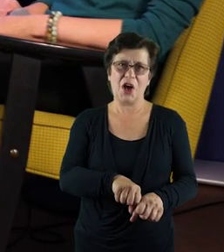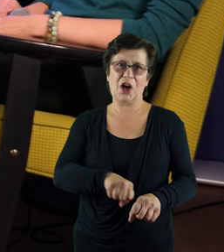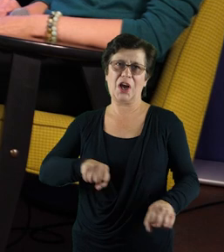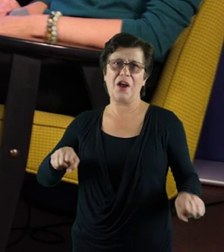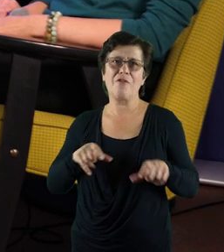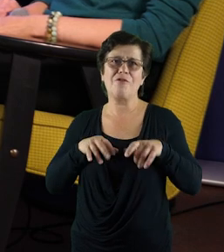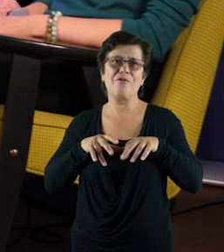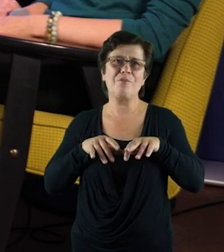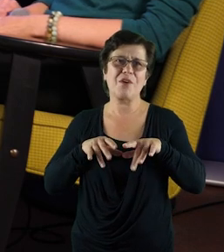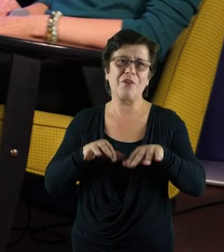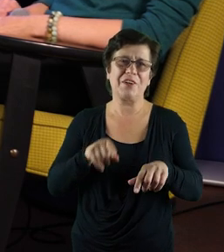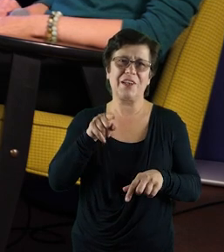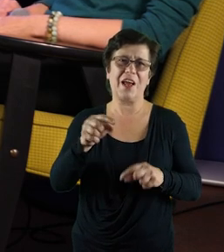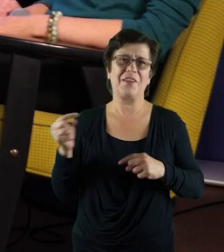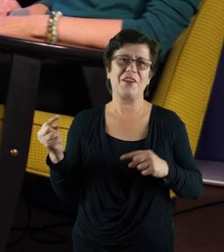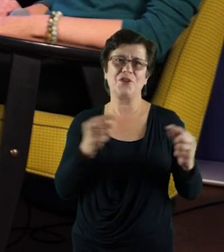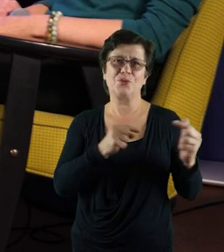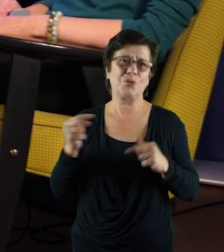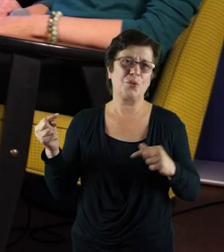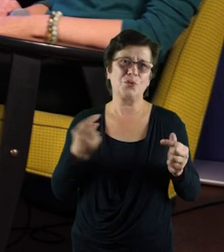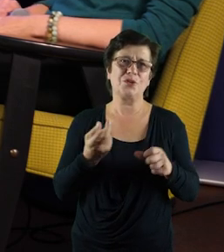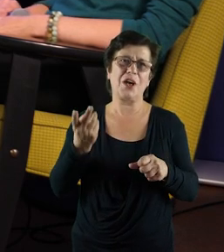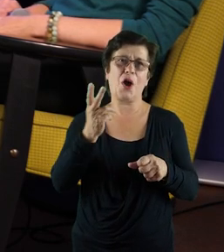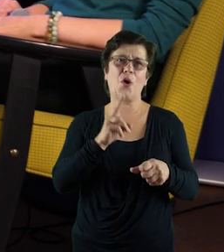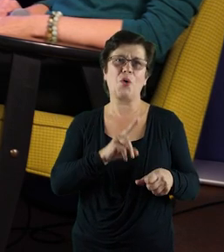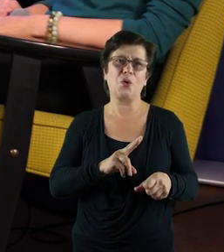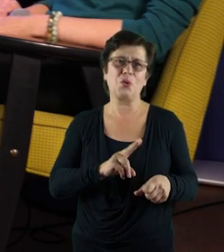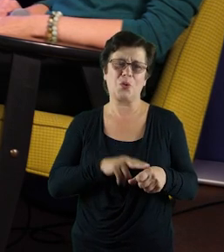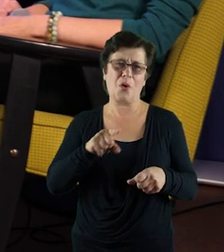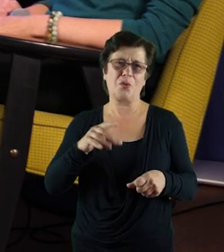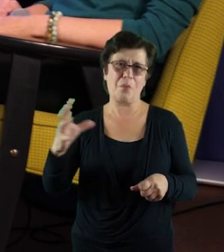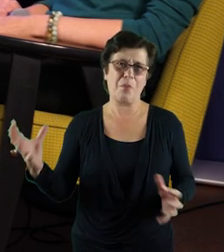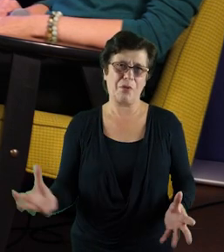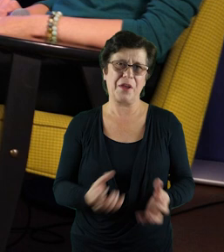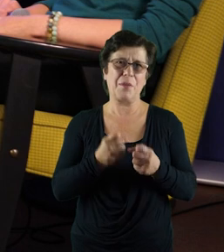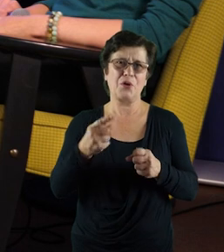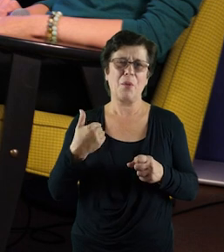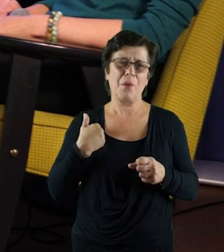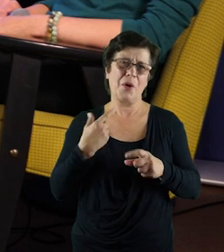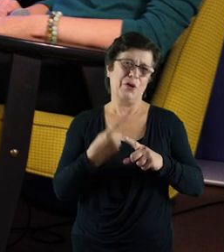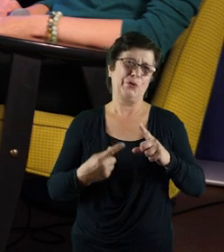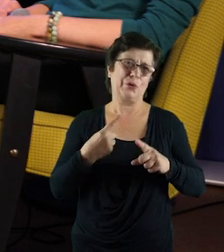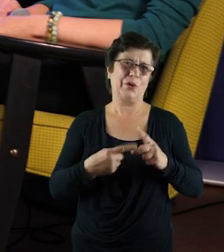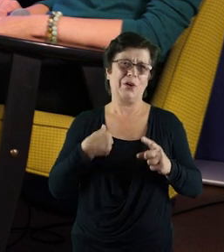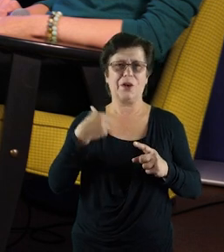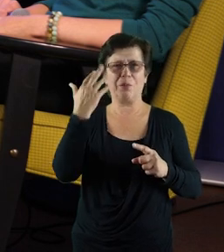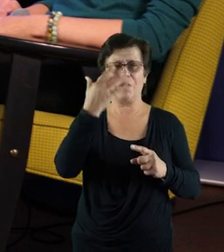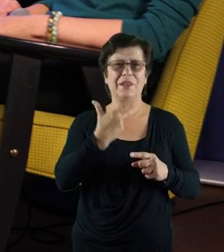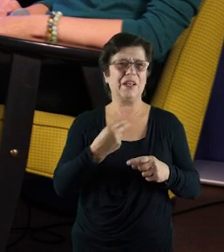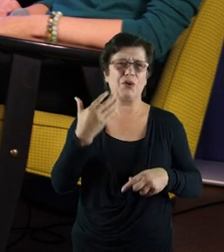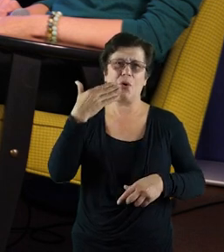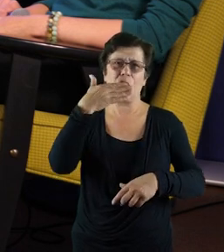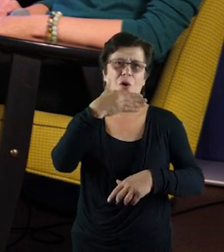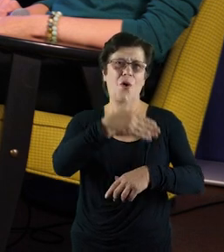i te wszystkie polemiki i dyskusje, które Przybyś podejmował, mi się wydaje, że to była trochę może taka nie do końca